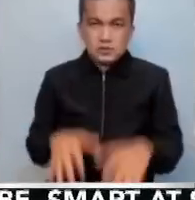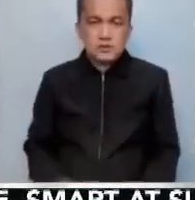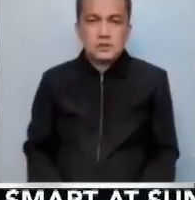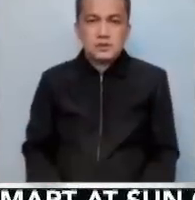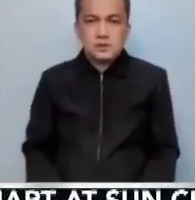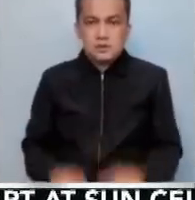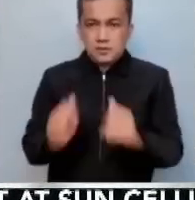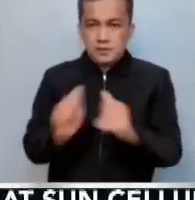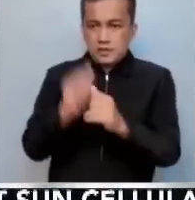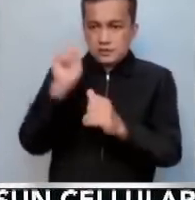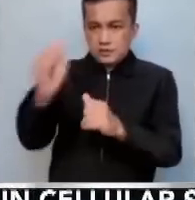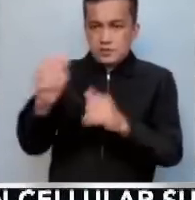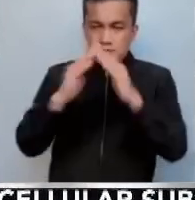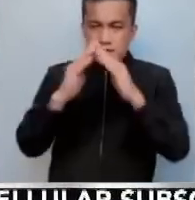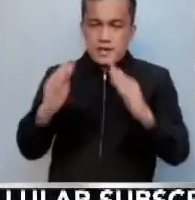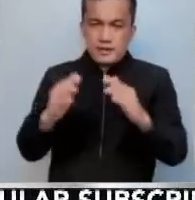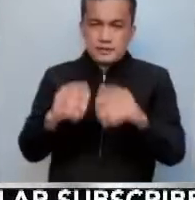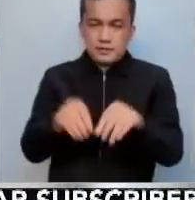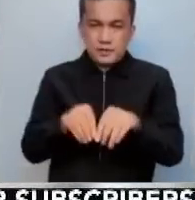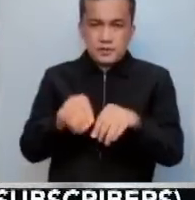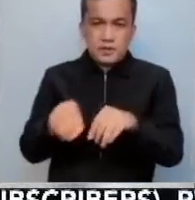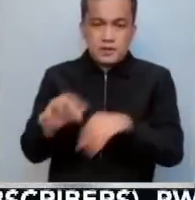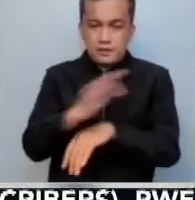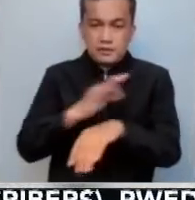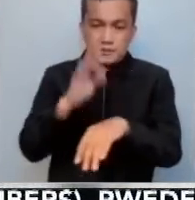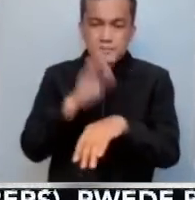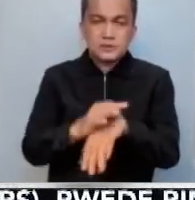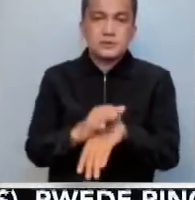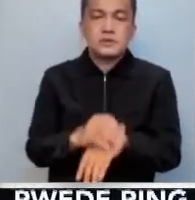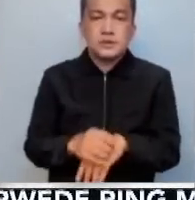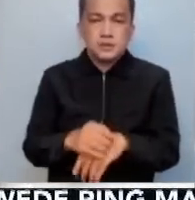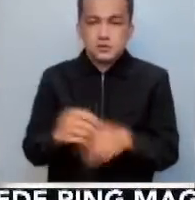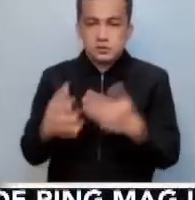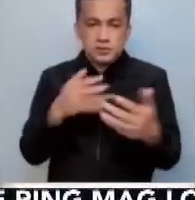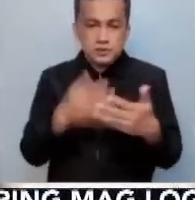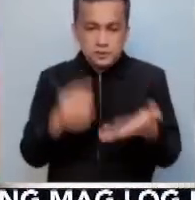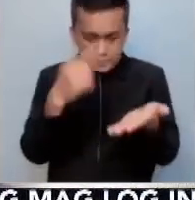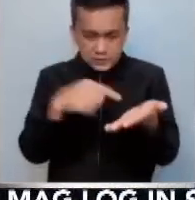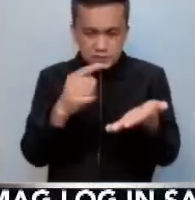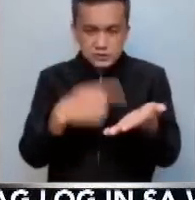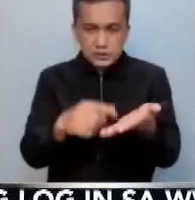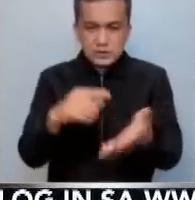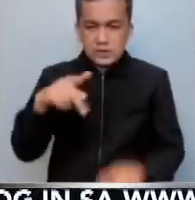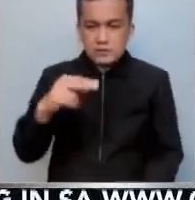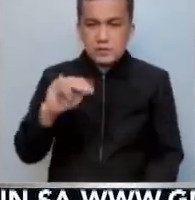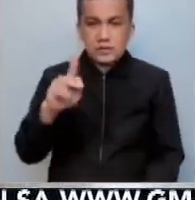ang nasabing sakahan. Sa kabila nito, ipasusuri pa rin daw nila ito sa FIVOS.